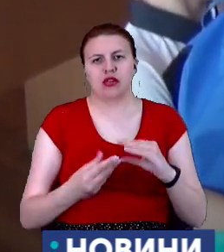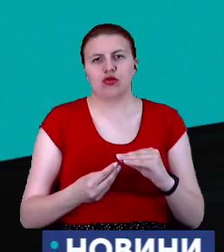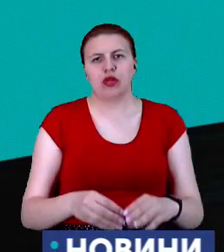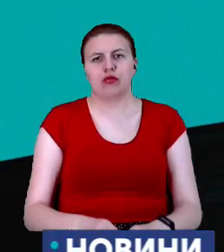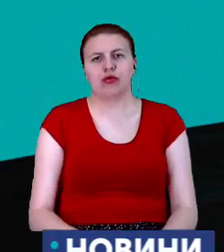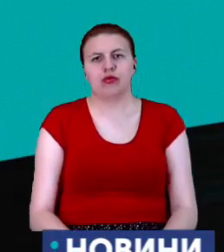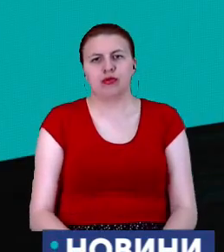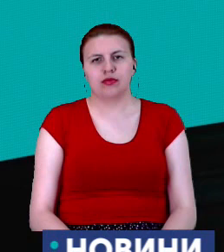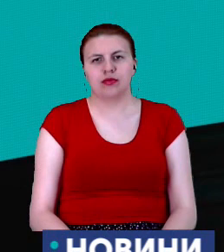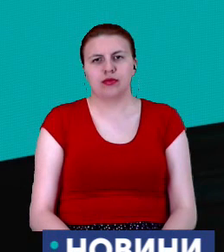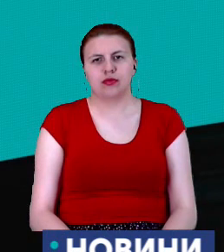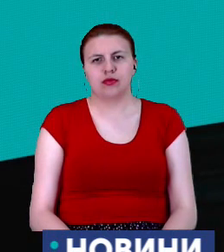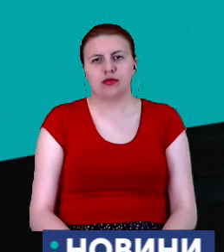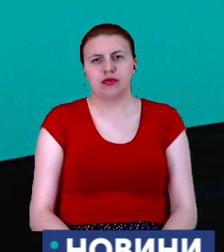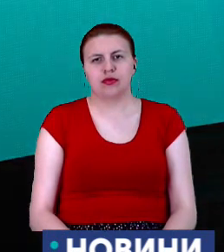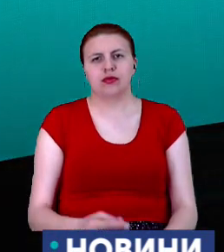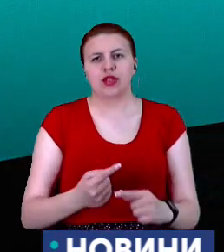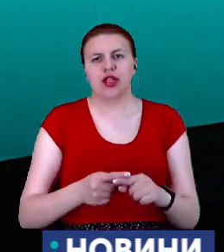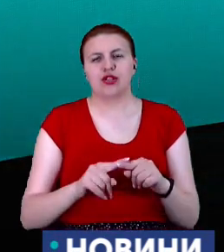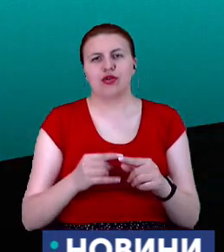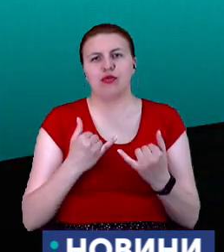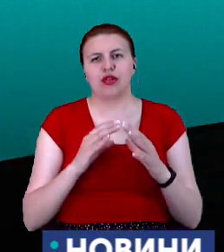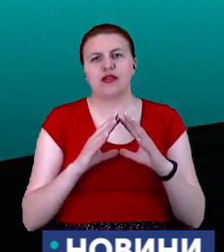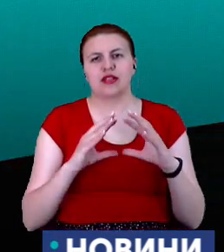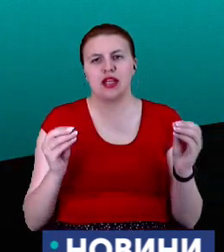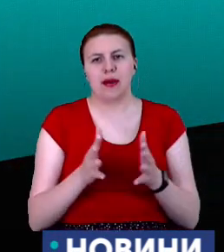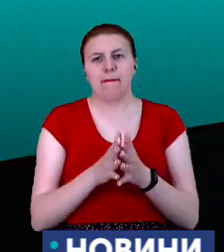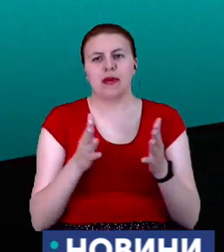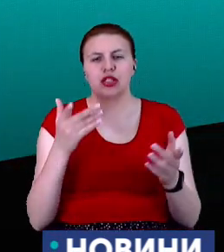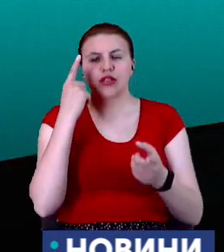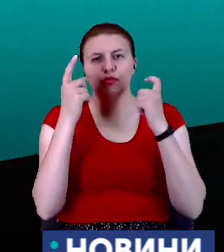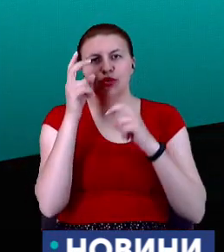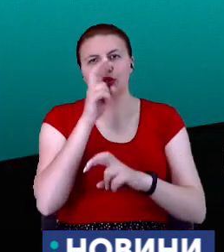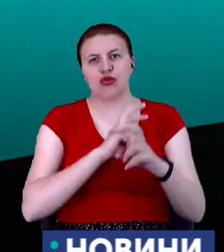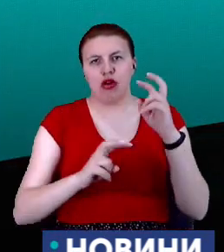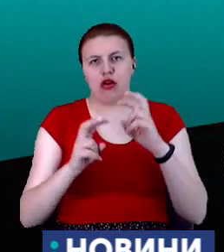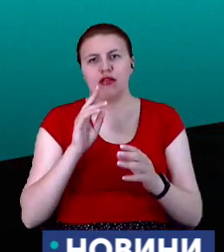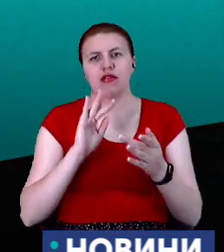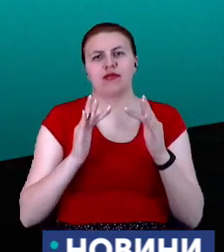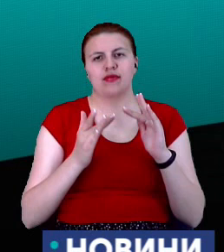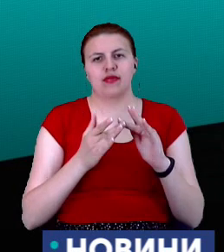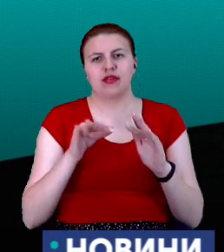Суспільному. На цьому на все. Більше інформації шукайте на нашому сайті. Одразу